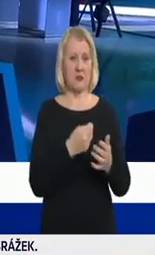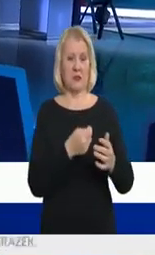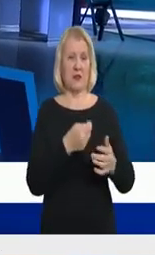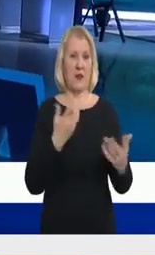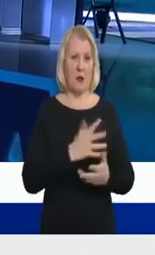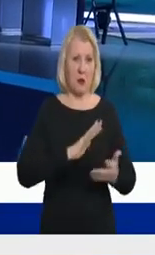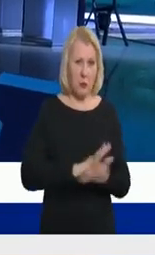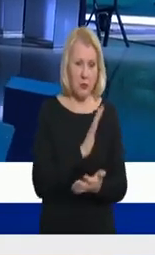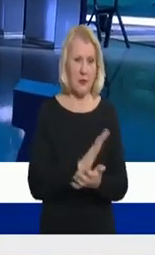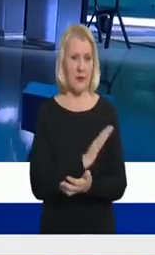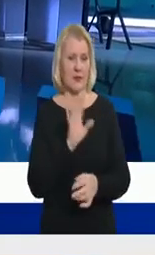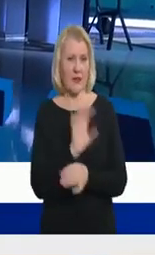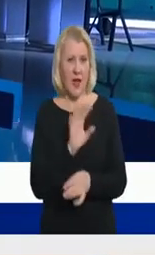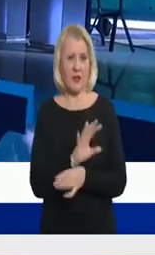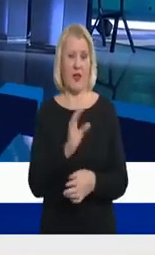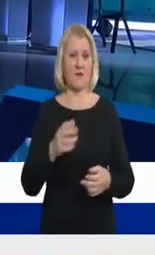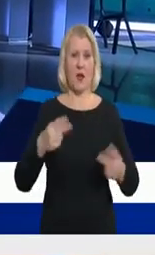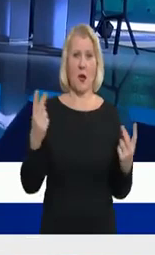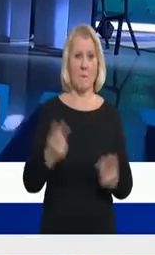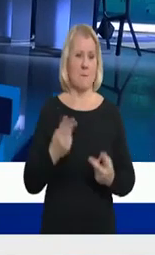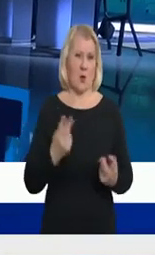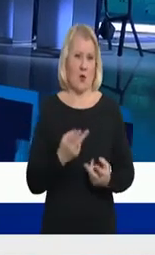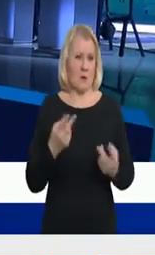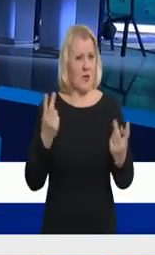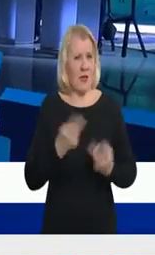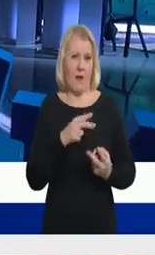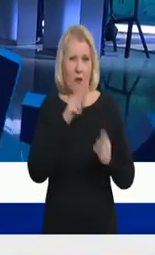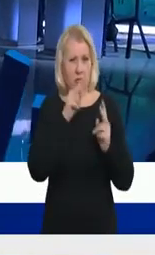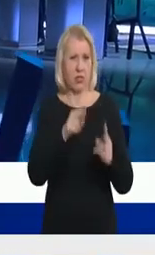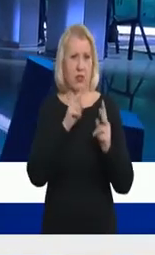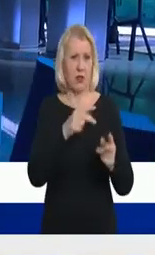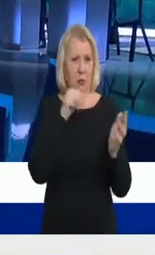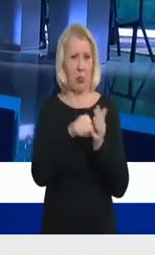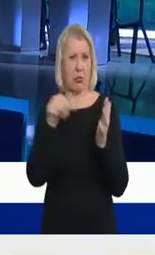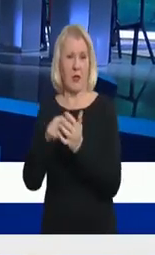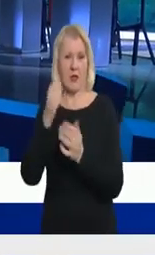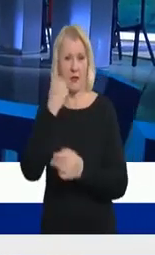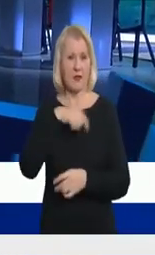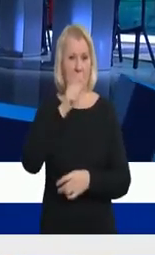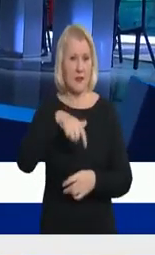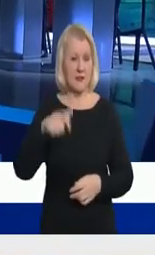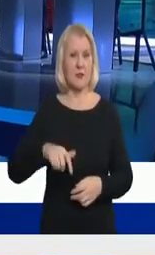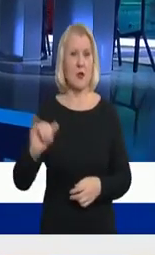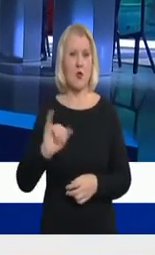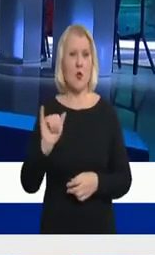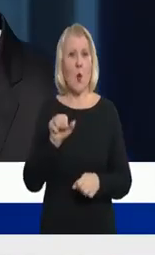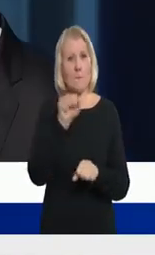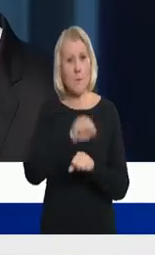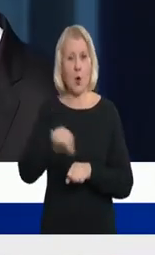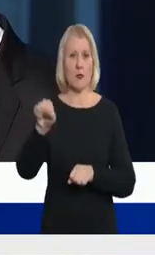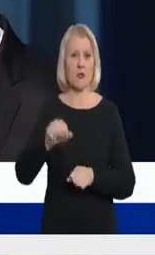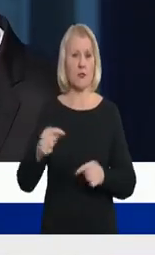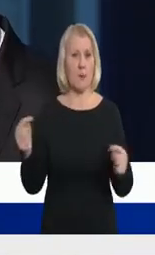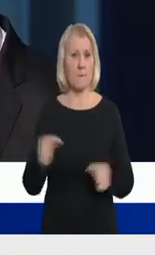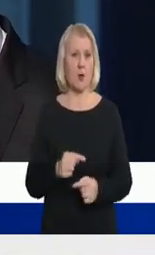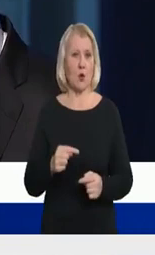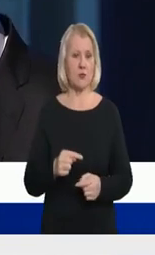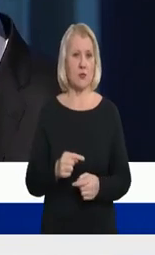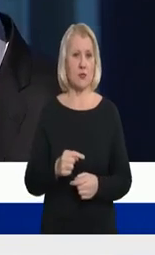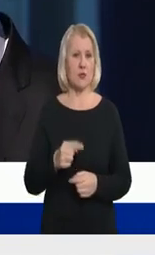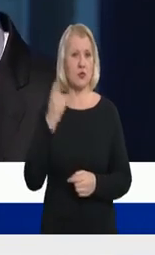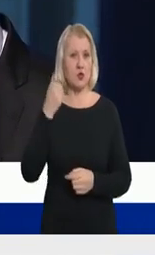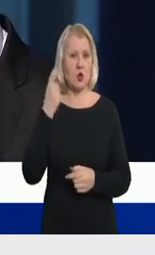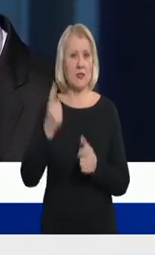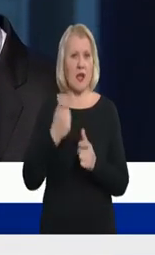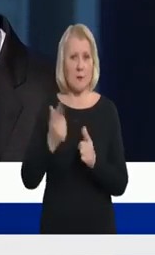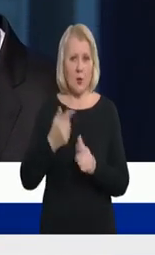používají se podobné hanlivé nálepky k lidem, kteří protestují třeba proti sociálním podmínkám,